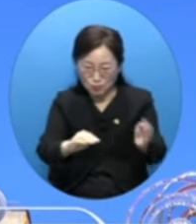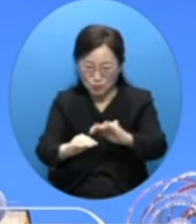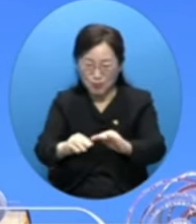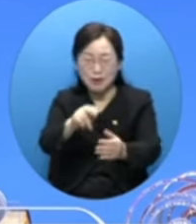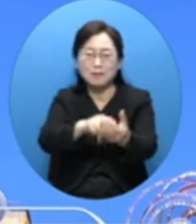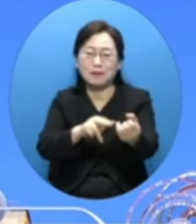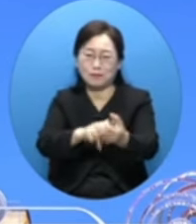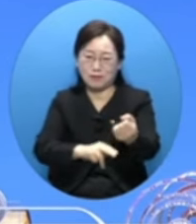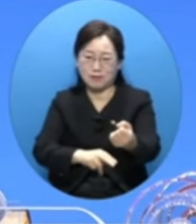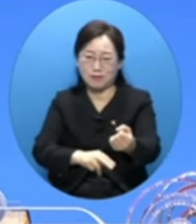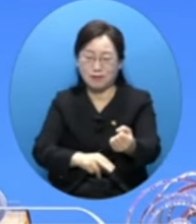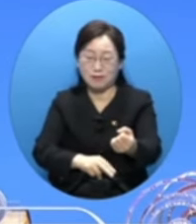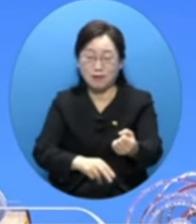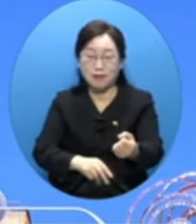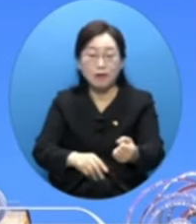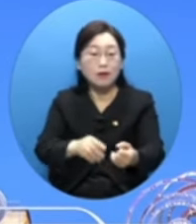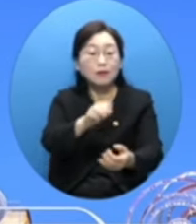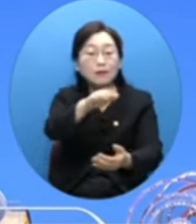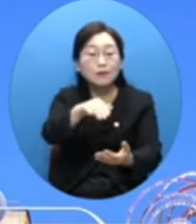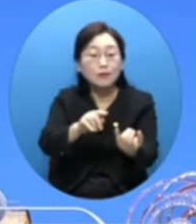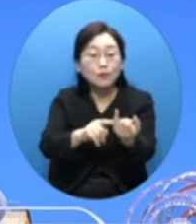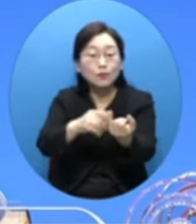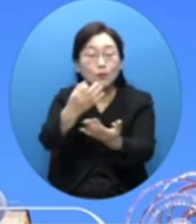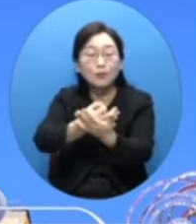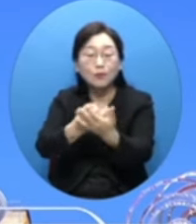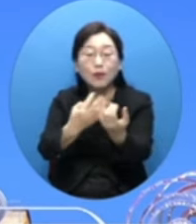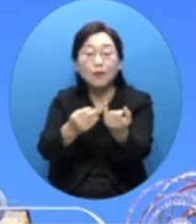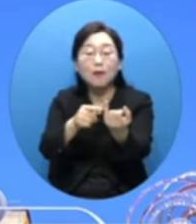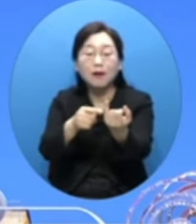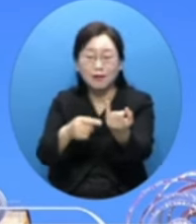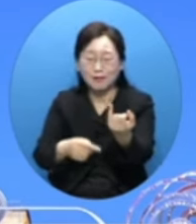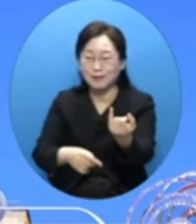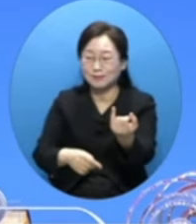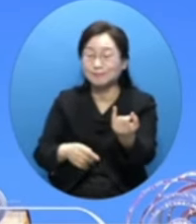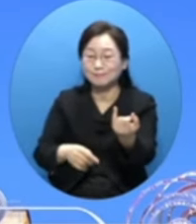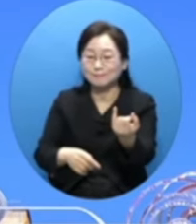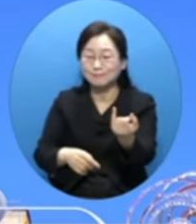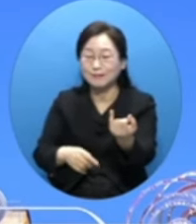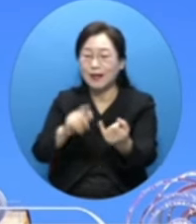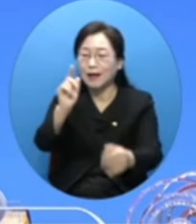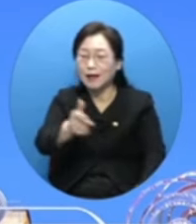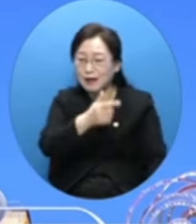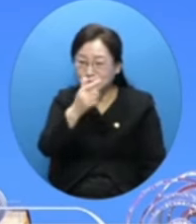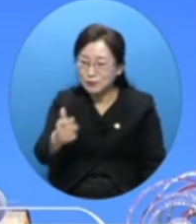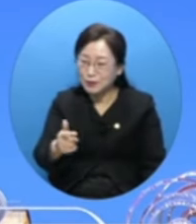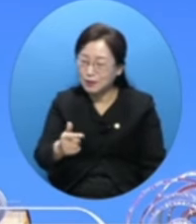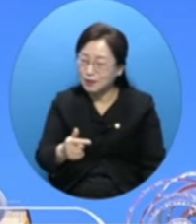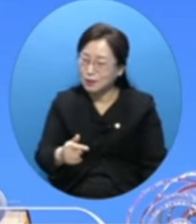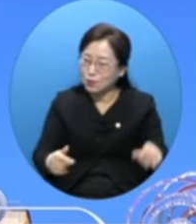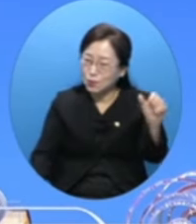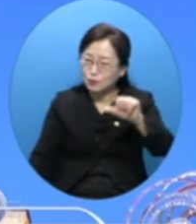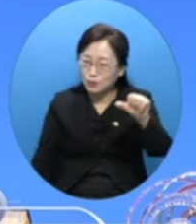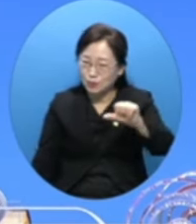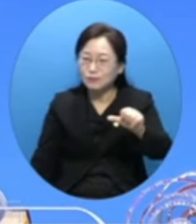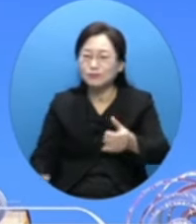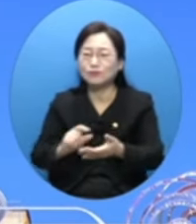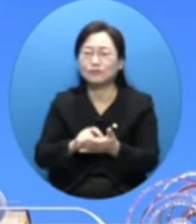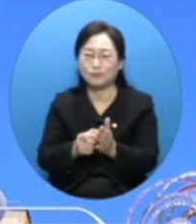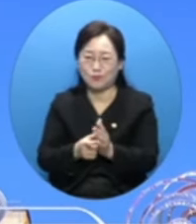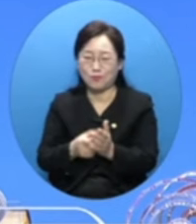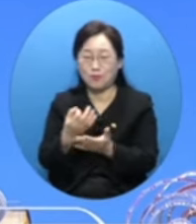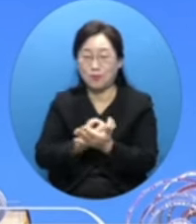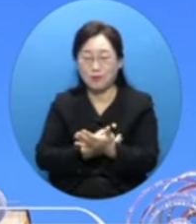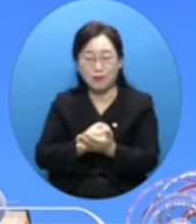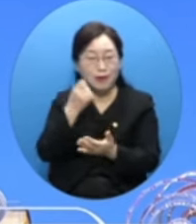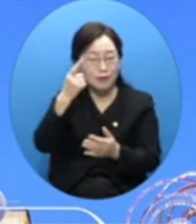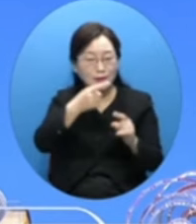폐지를 모으면 얼마나 수입이 됩니까? 네, 하루에 수입이 많으면 한 5천 원 됩니다. 한 달 수입이